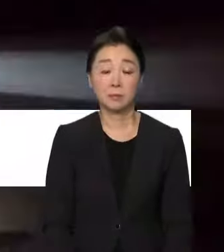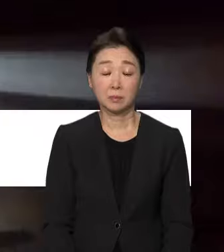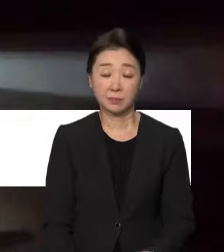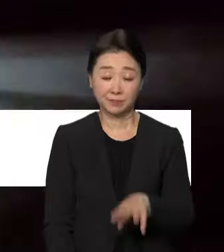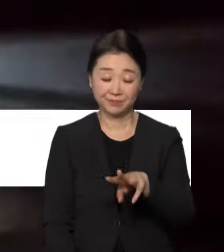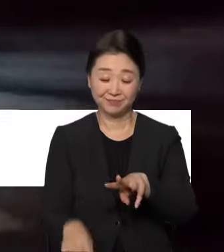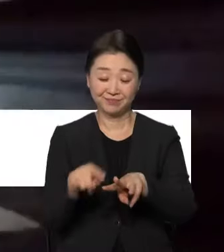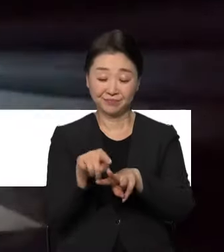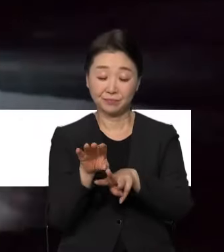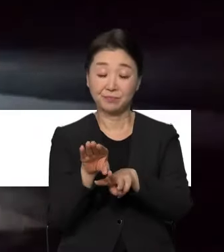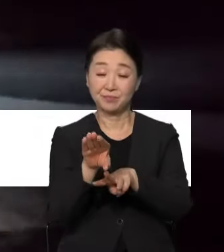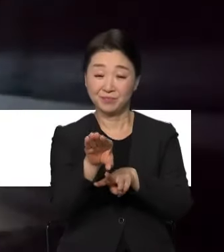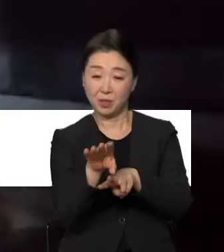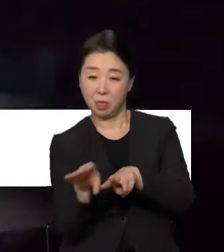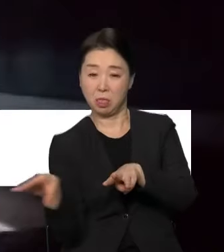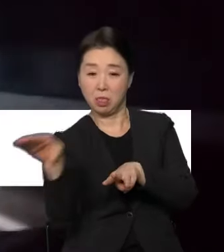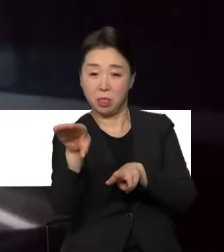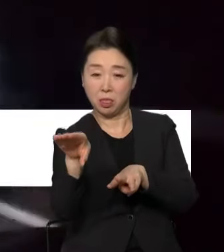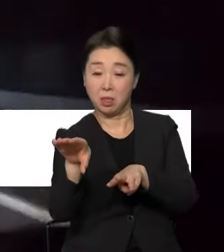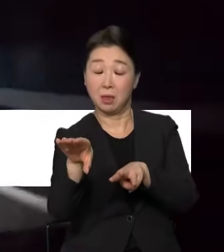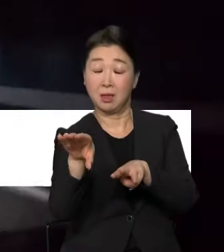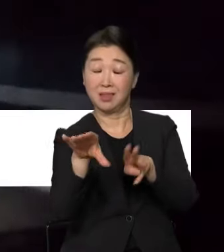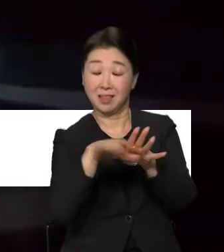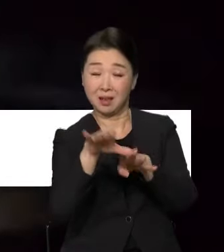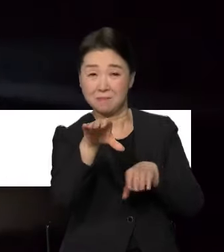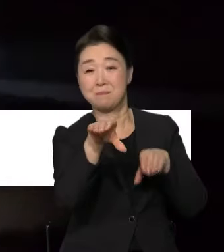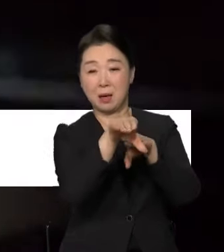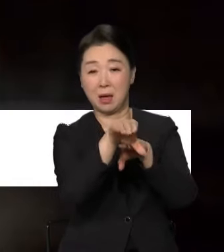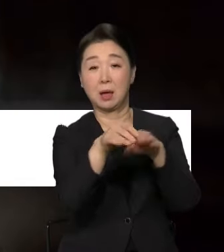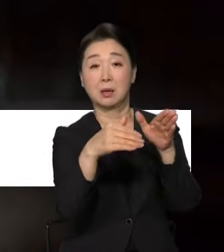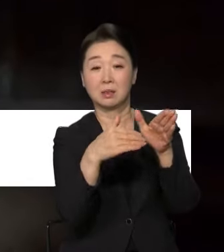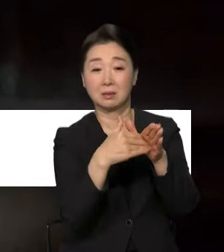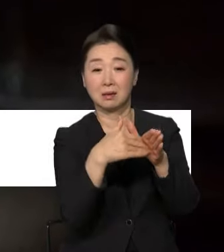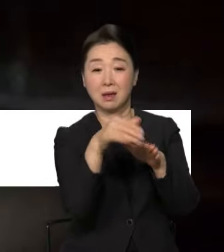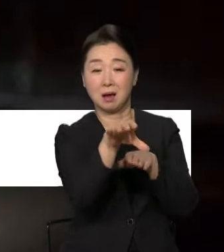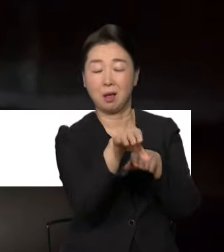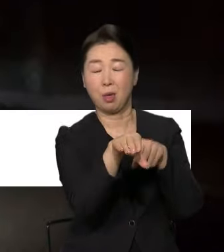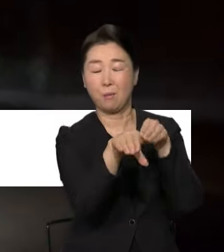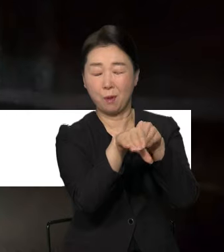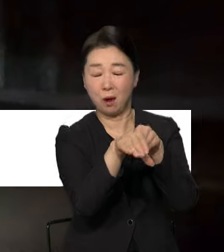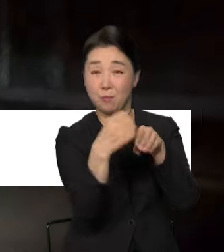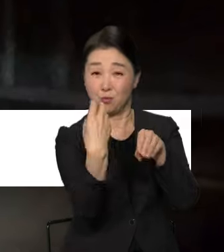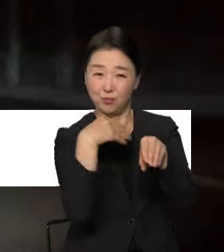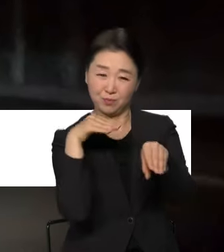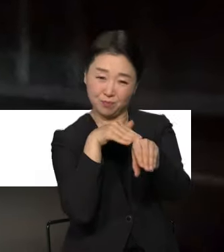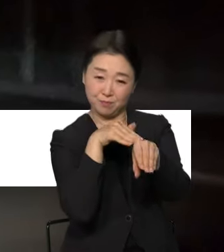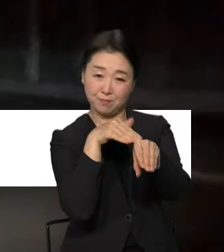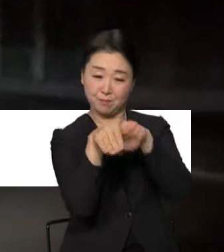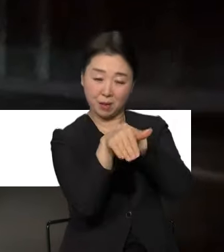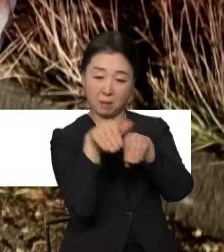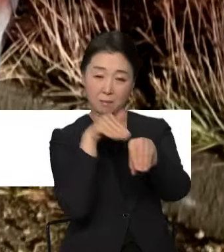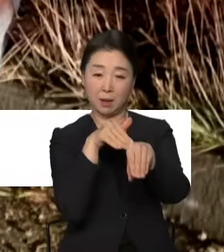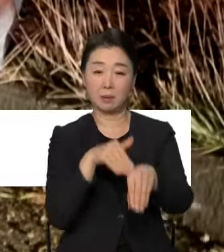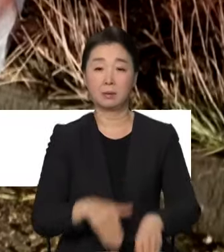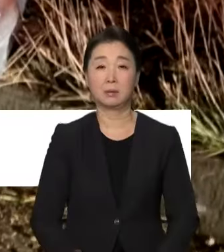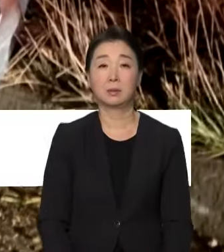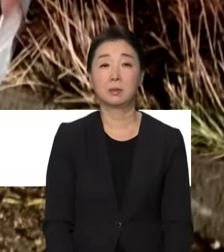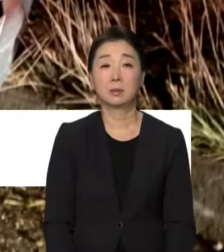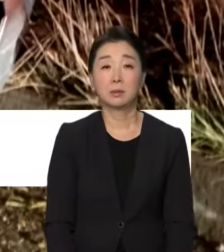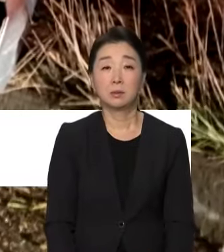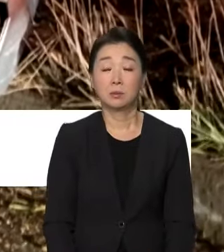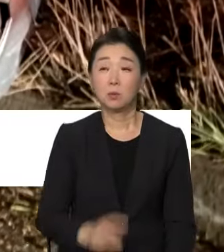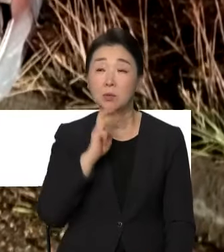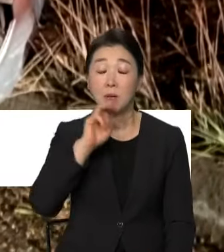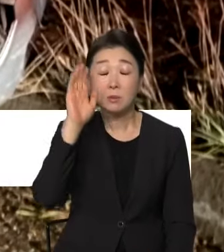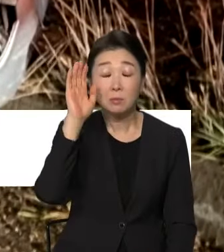달리던 승용차가 차선을 바꾸려다가 1차로 차와 추돌했고 갓길에 멈춰선 차를 뒤따르던 차가 또 들이받았습니다. 그리고